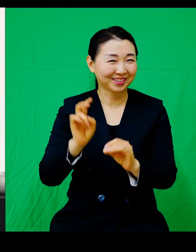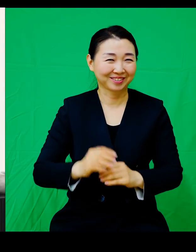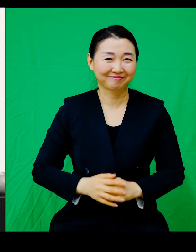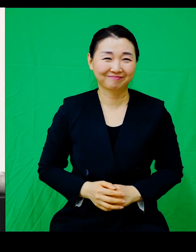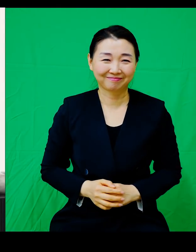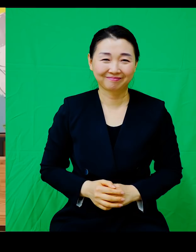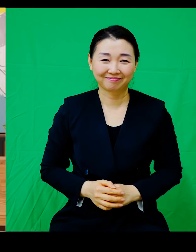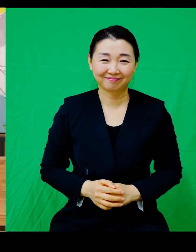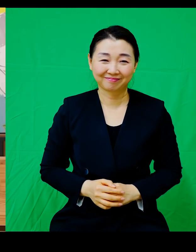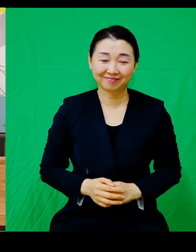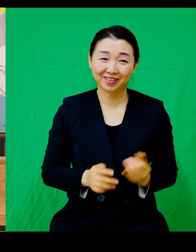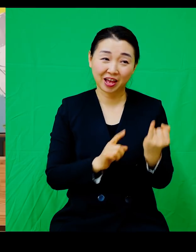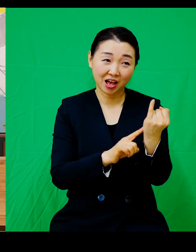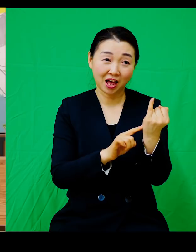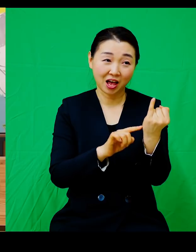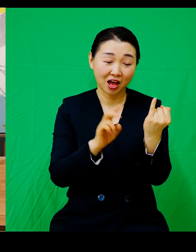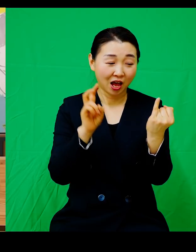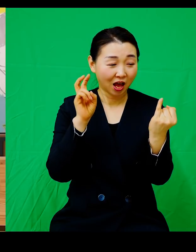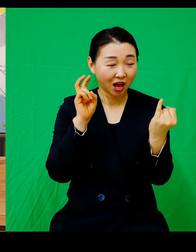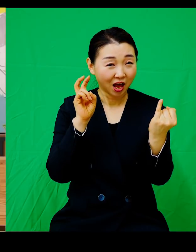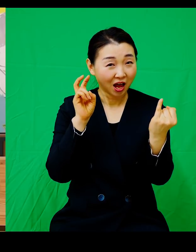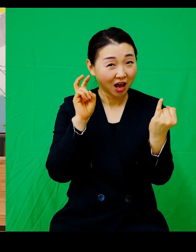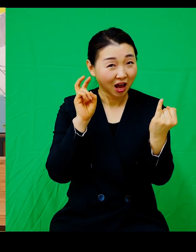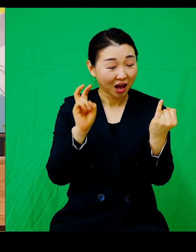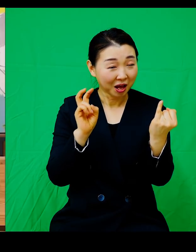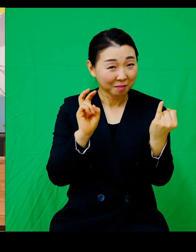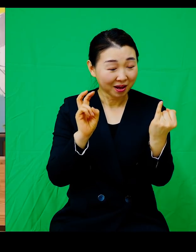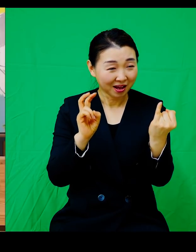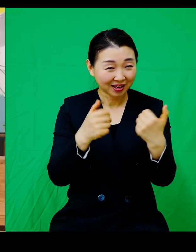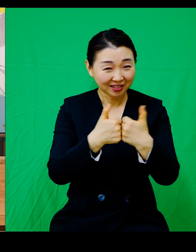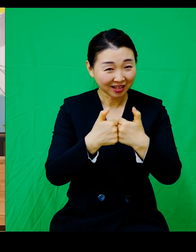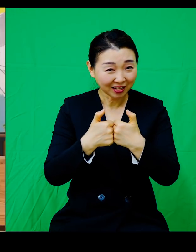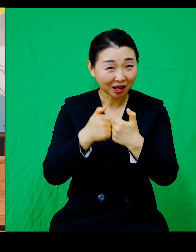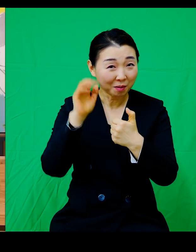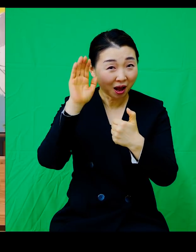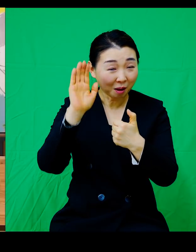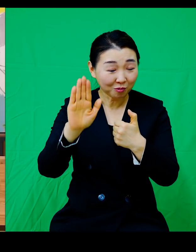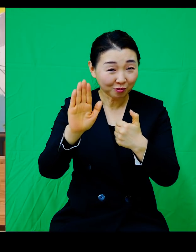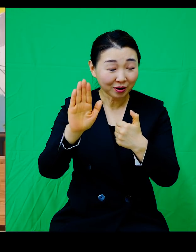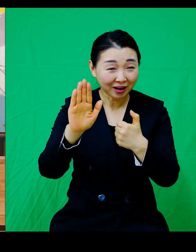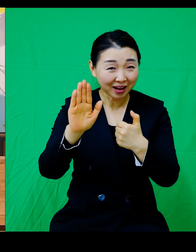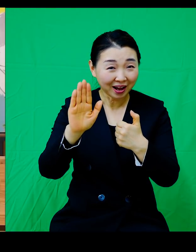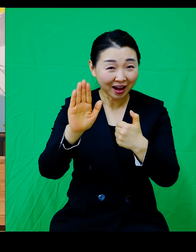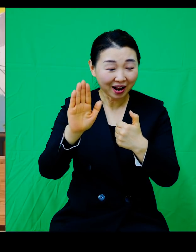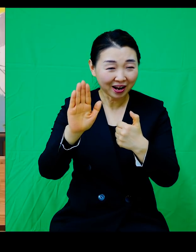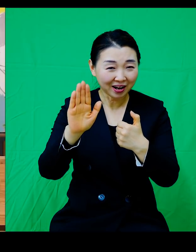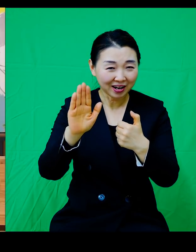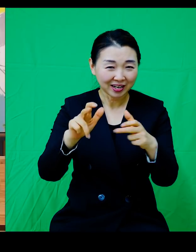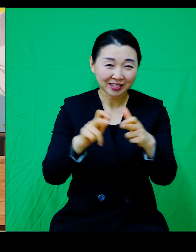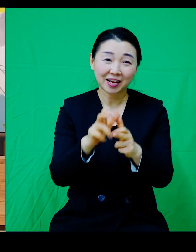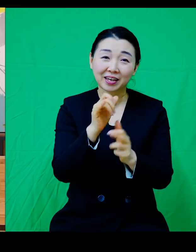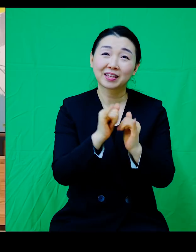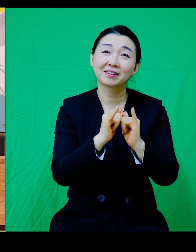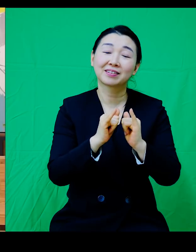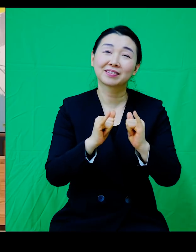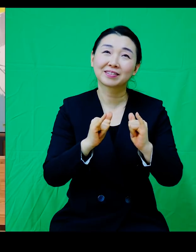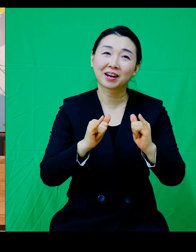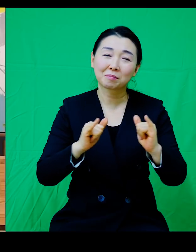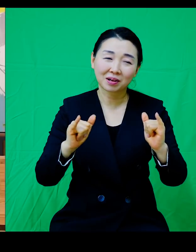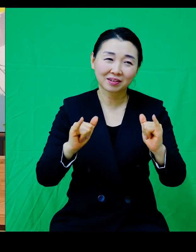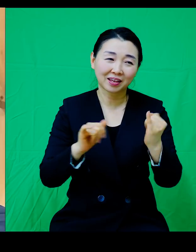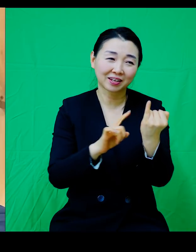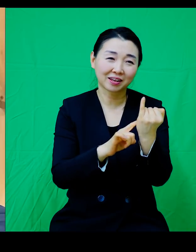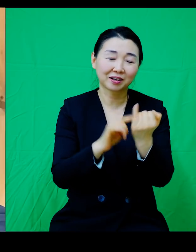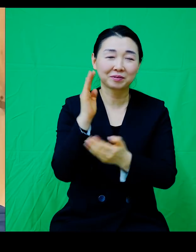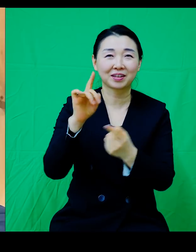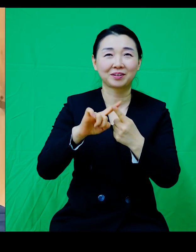생각이 들었습니다. 장 작가님은 앞으로 상담하게 될 많은 또 몸이 불편한 아이들의 어머님들께 장 작가님이 경험했던